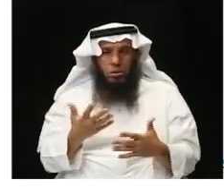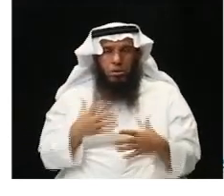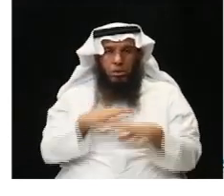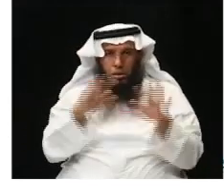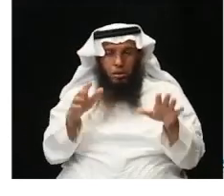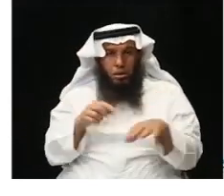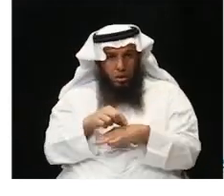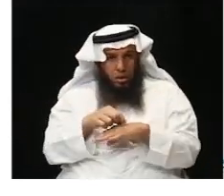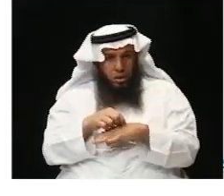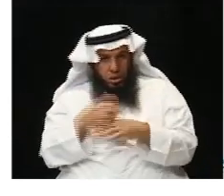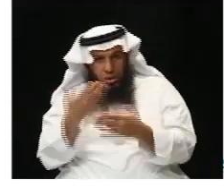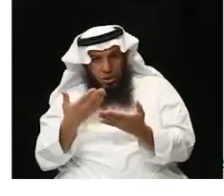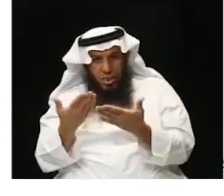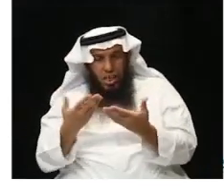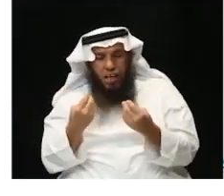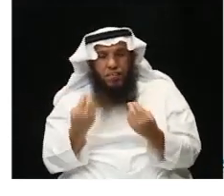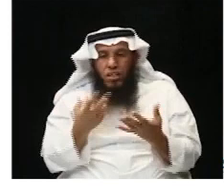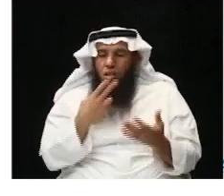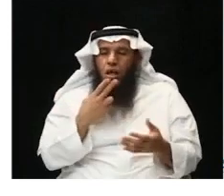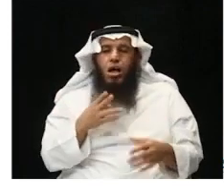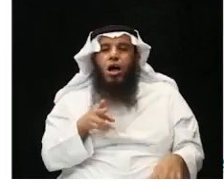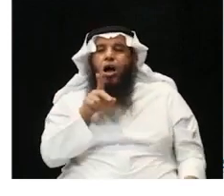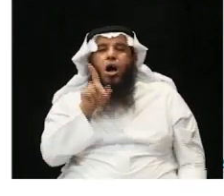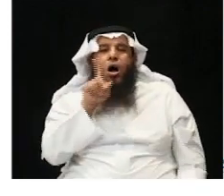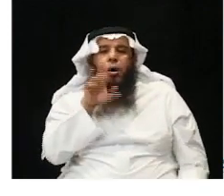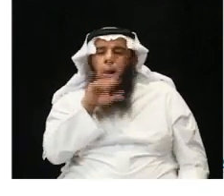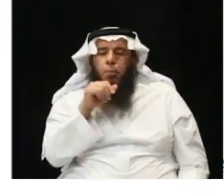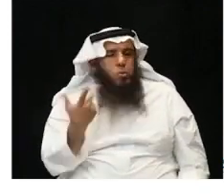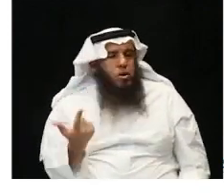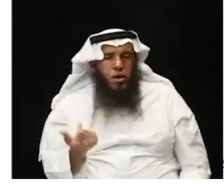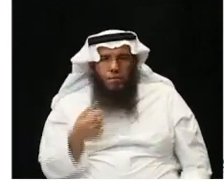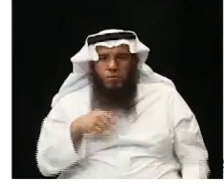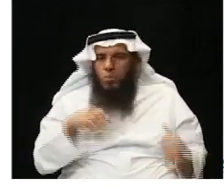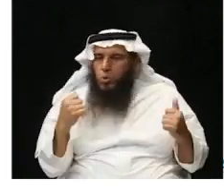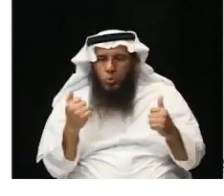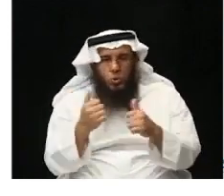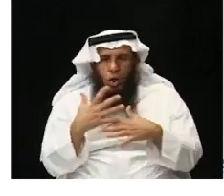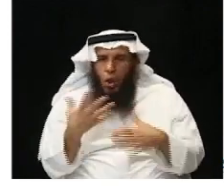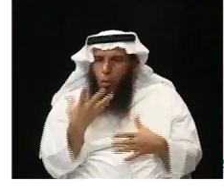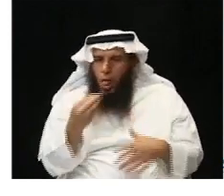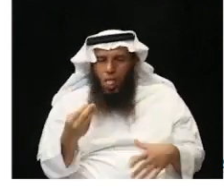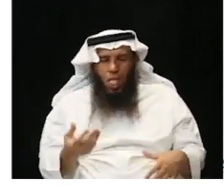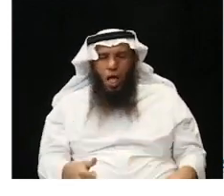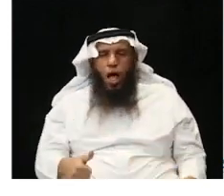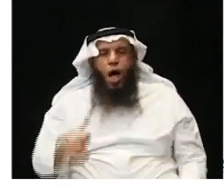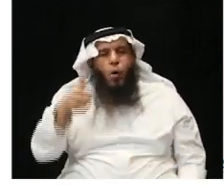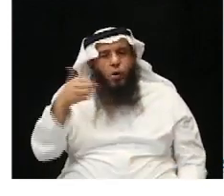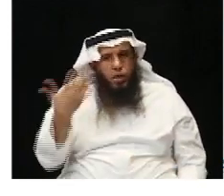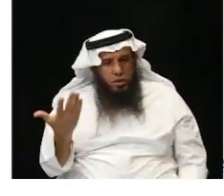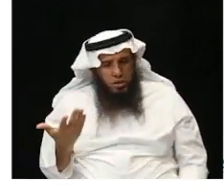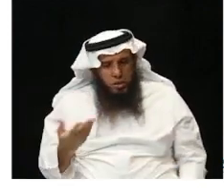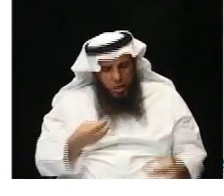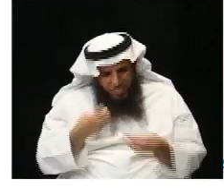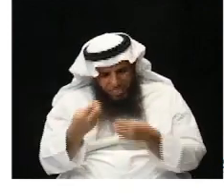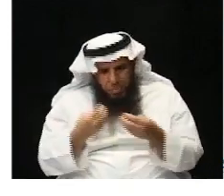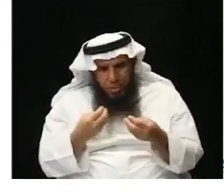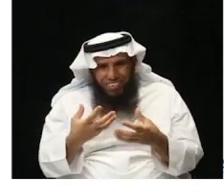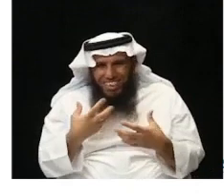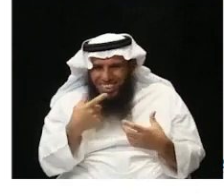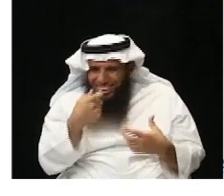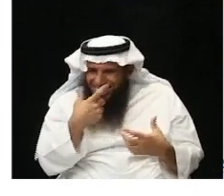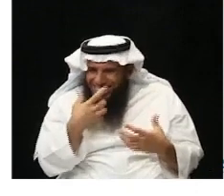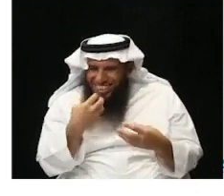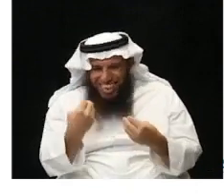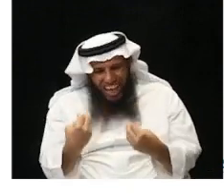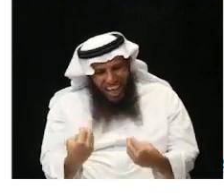عام مطلوب بالتي هي أحسن، فكيف بالوالدين والأسرة؟ سيكون من باب أولى. كلما كان